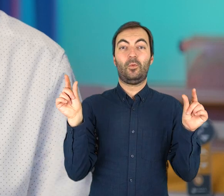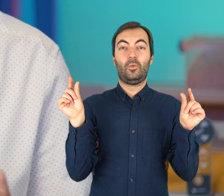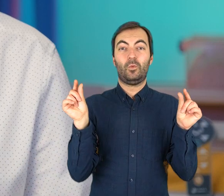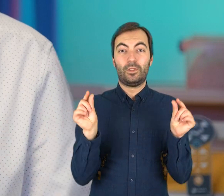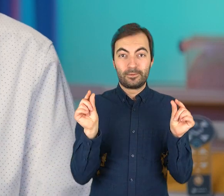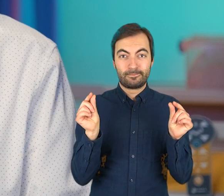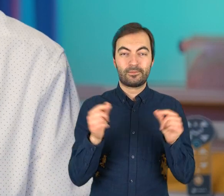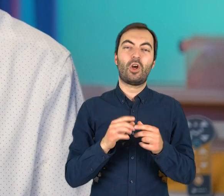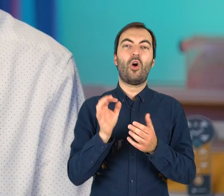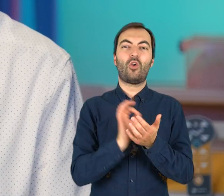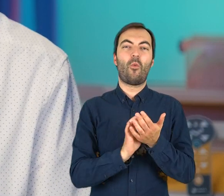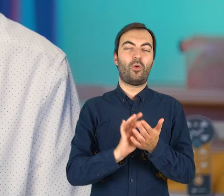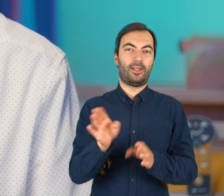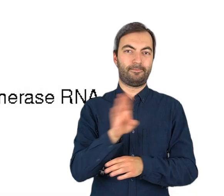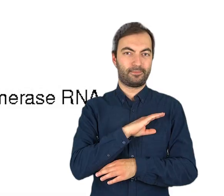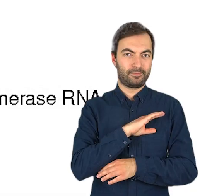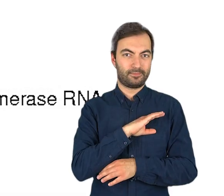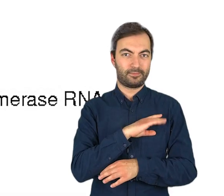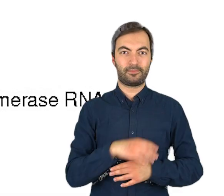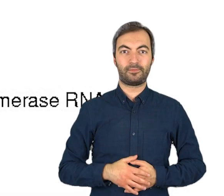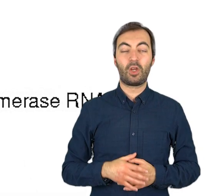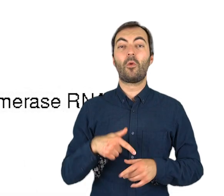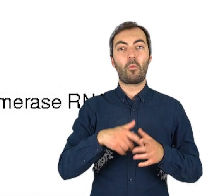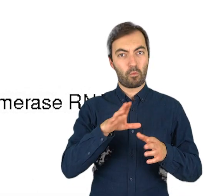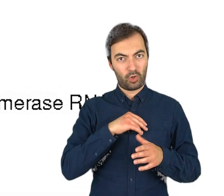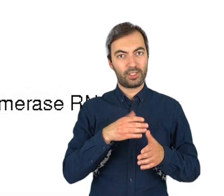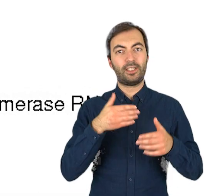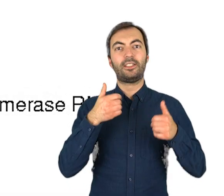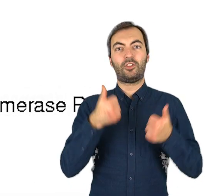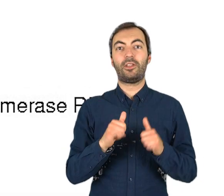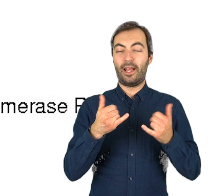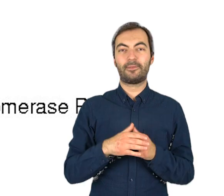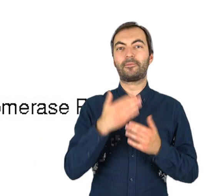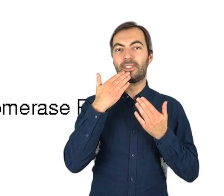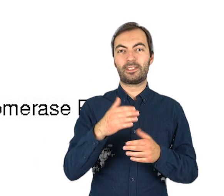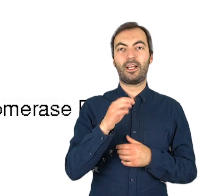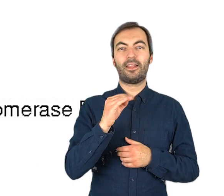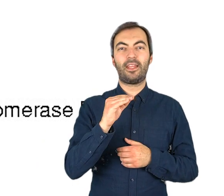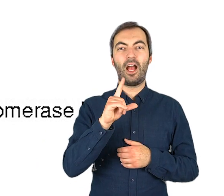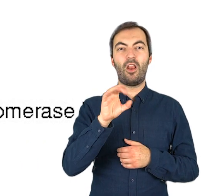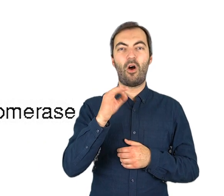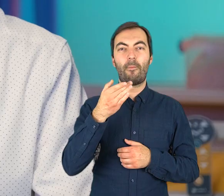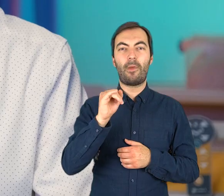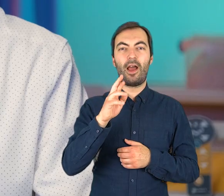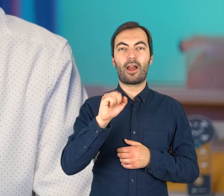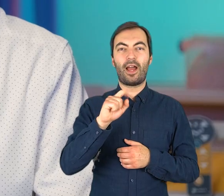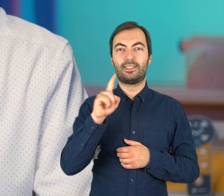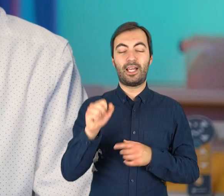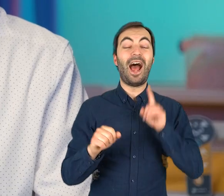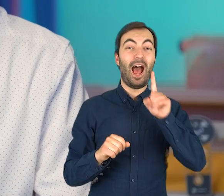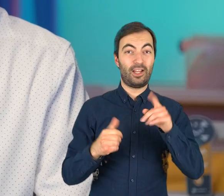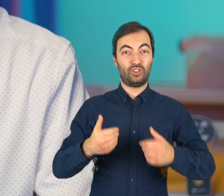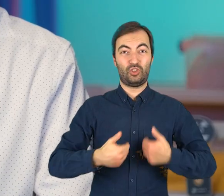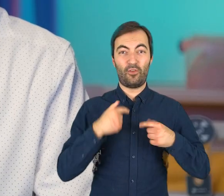być zahamowany przez enzym zwany telomerazą. Jednak w zdrowym organizmie jest go bardzo mało. Produkują go natomiast